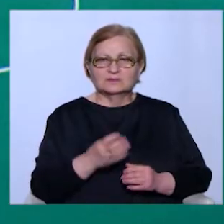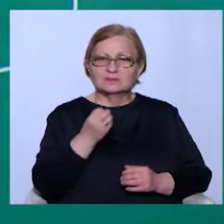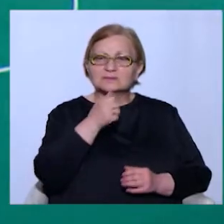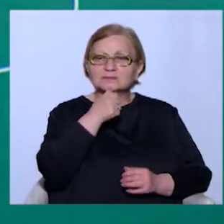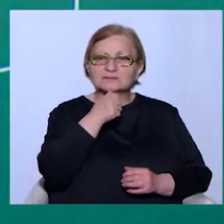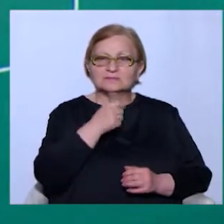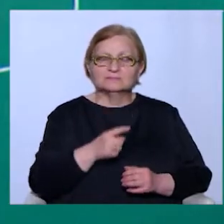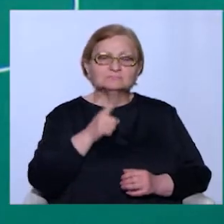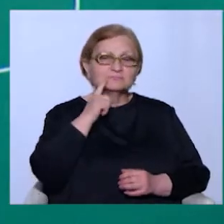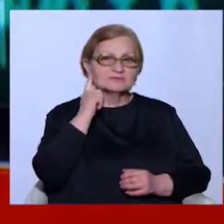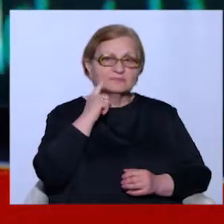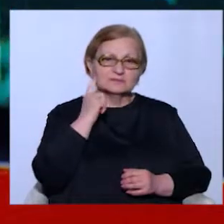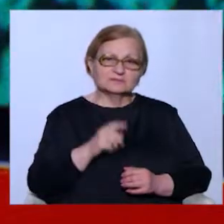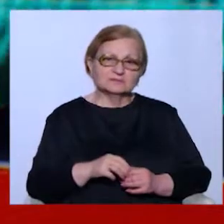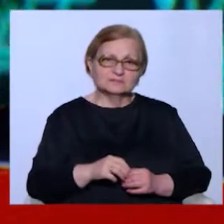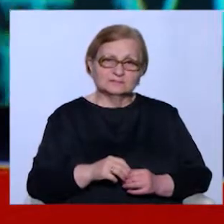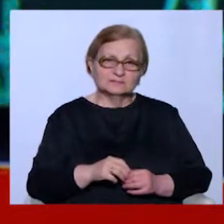მწვანე. აბა.